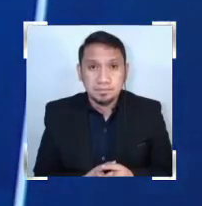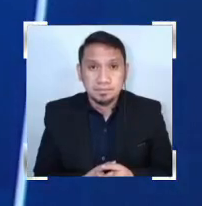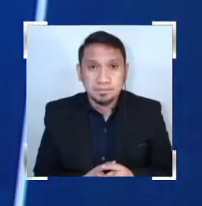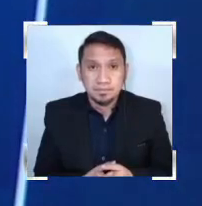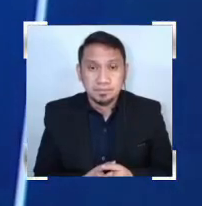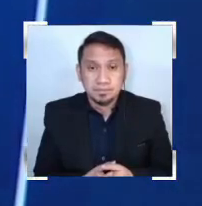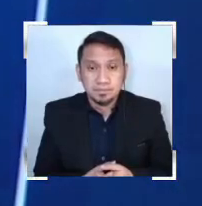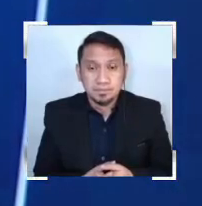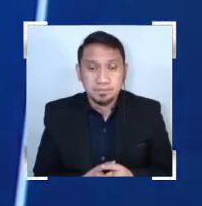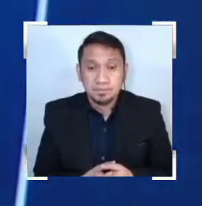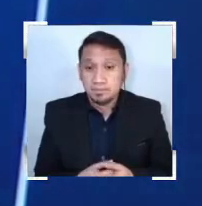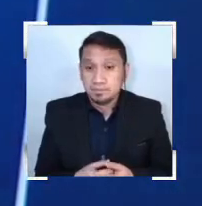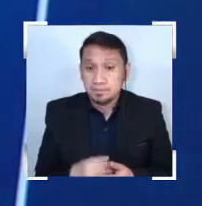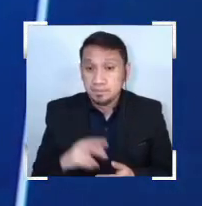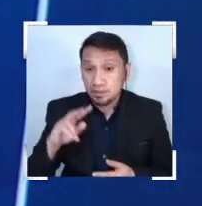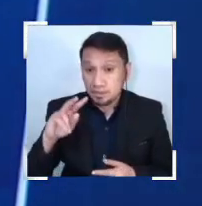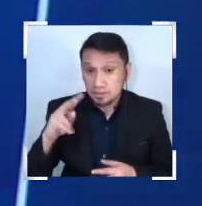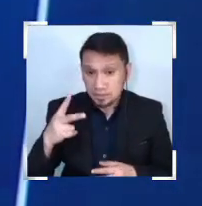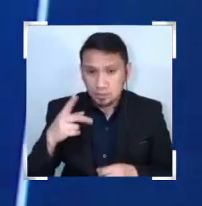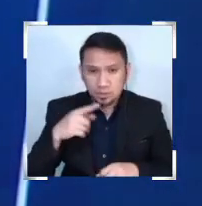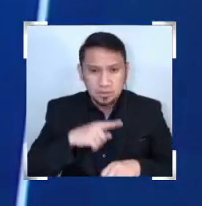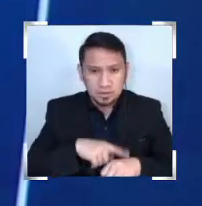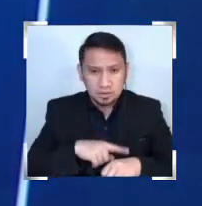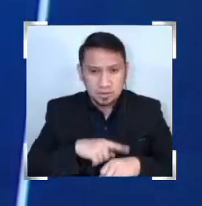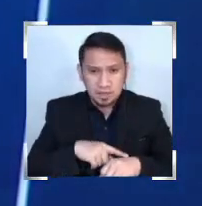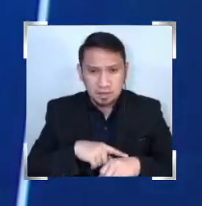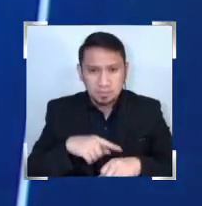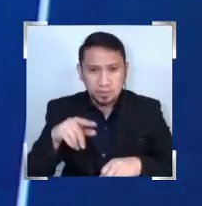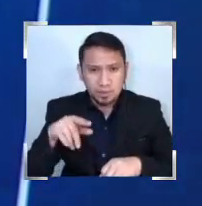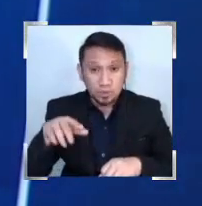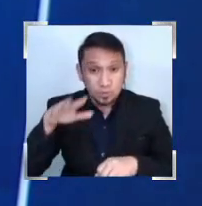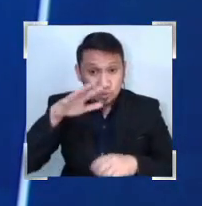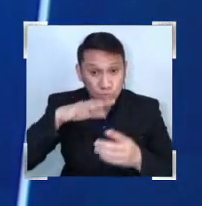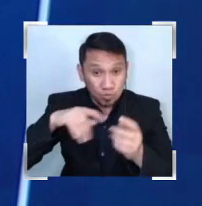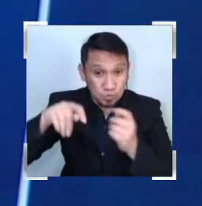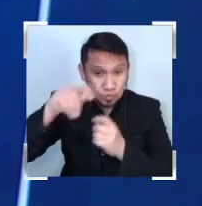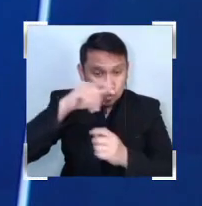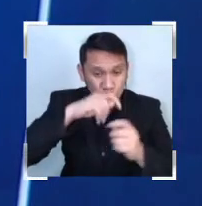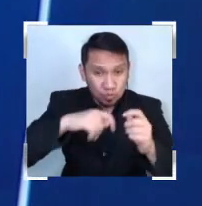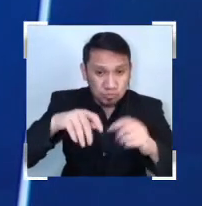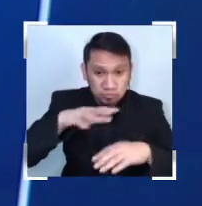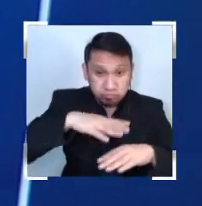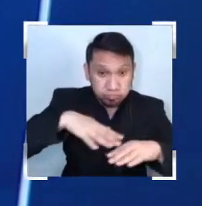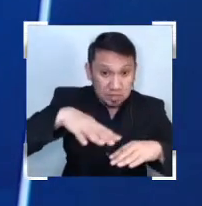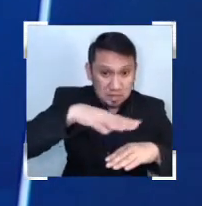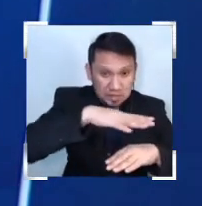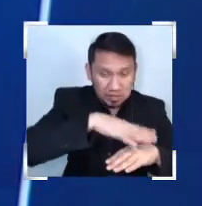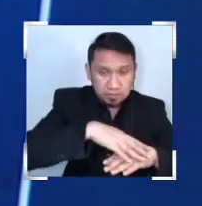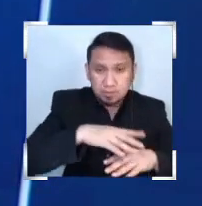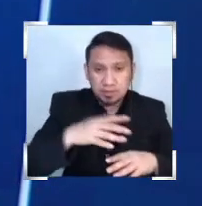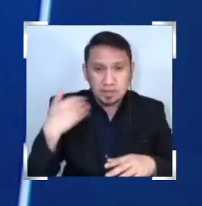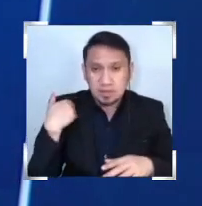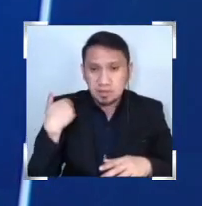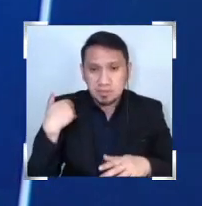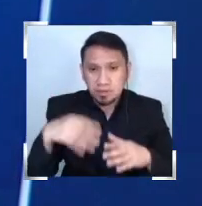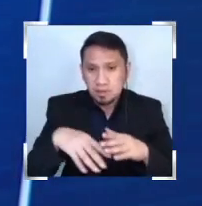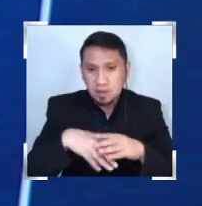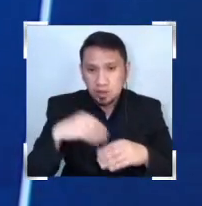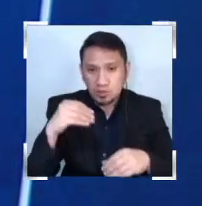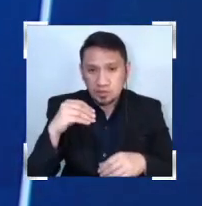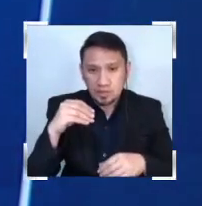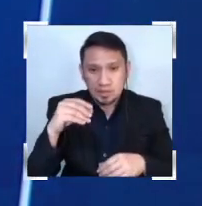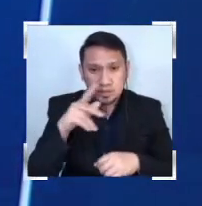Nakadalawang landfall na ang bagyong Agaton at hindi pa man ito lumalabas ng Philippine Area of Responsibility, isa pang bagyo ang